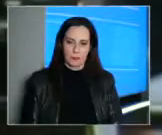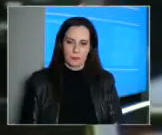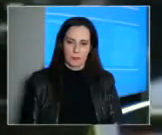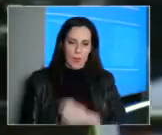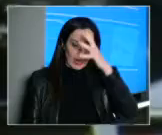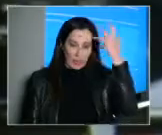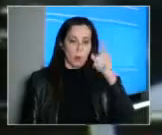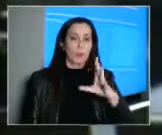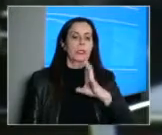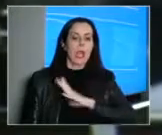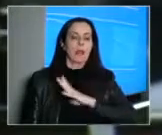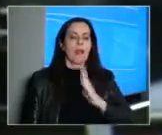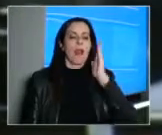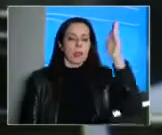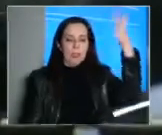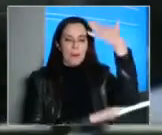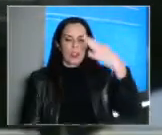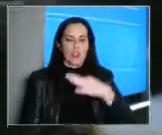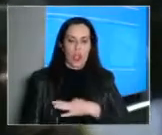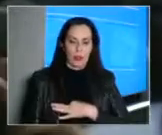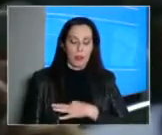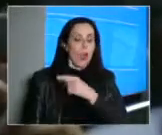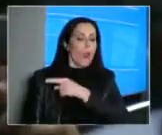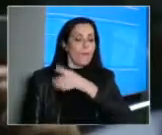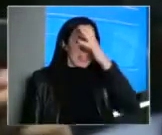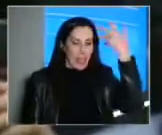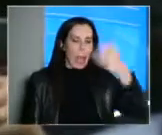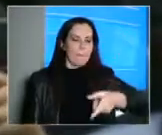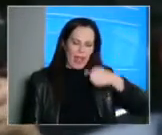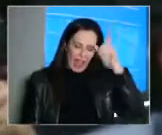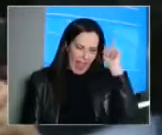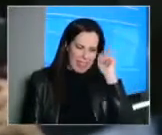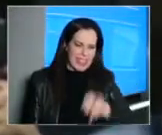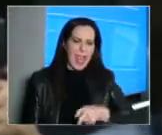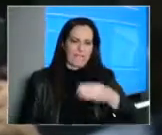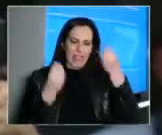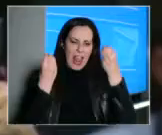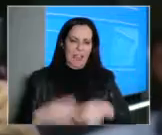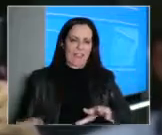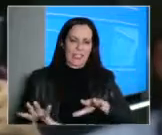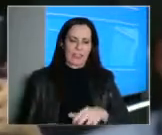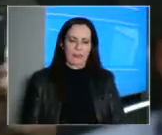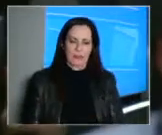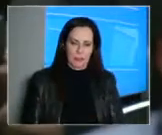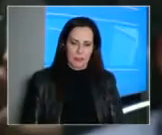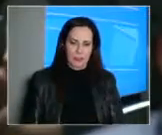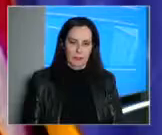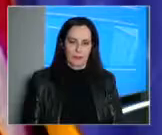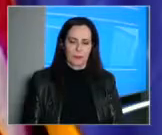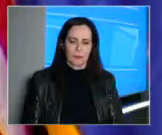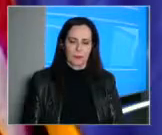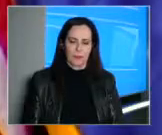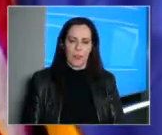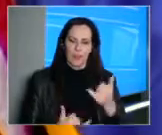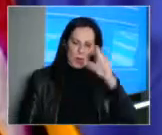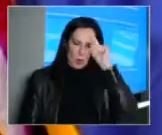Trump is a danger for the future of our country and must be defeated. And